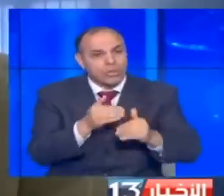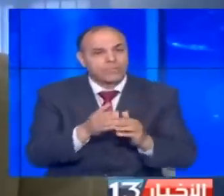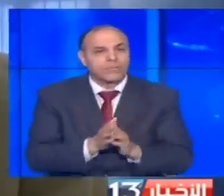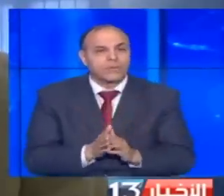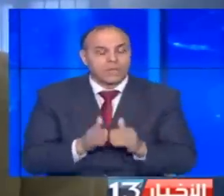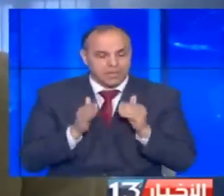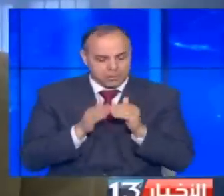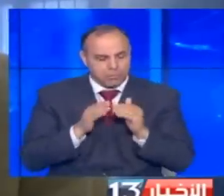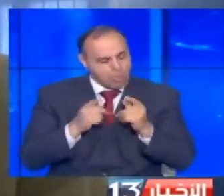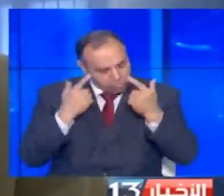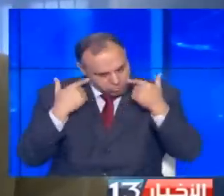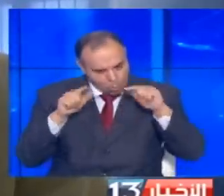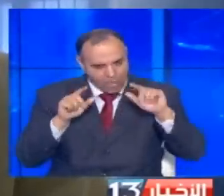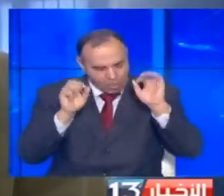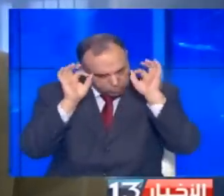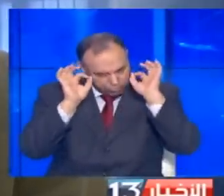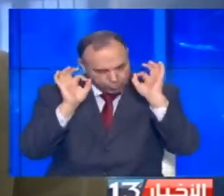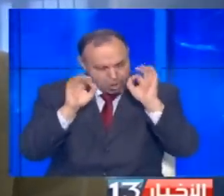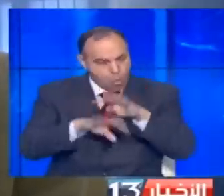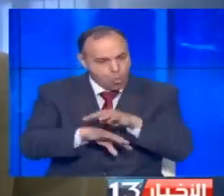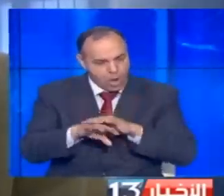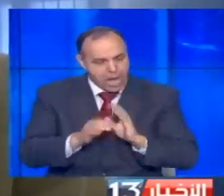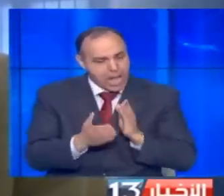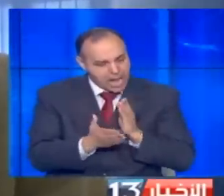منطقي الولايه